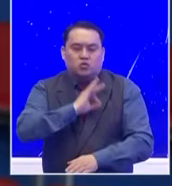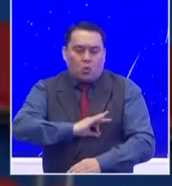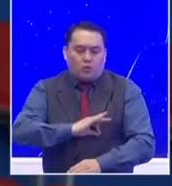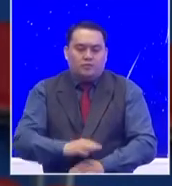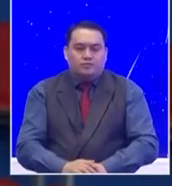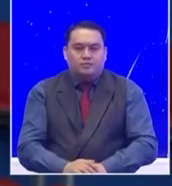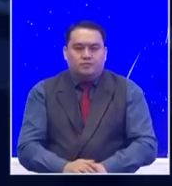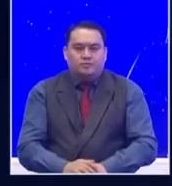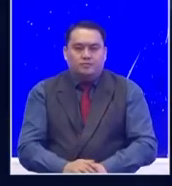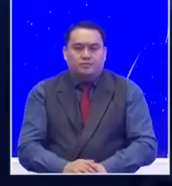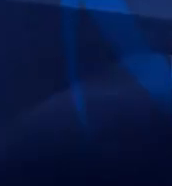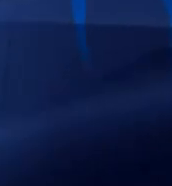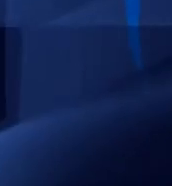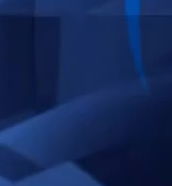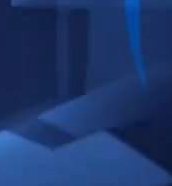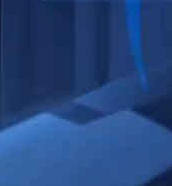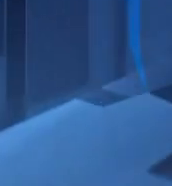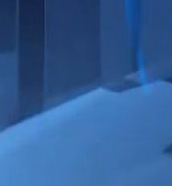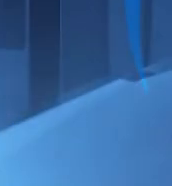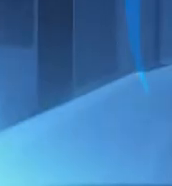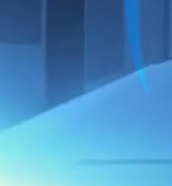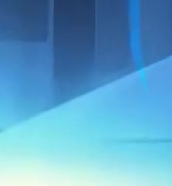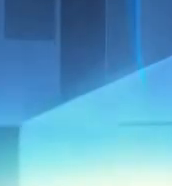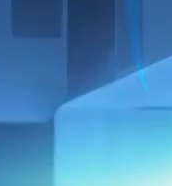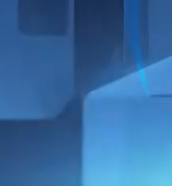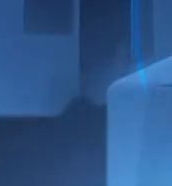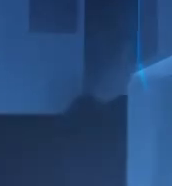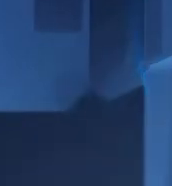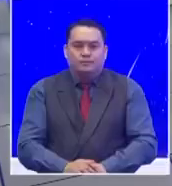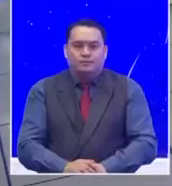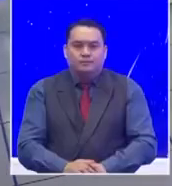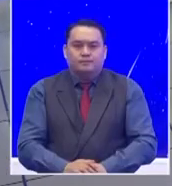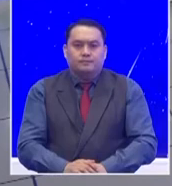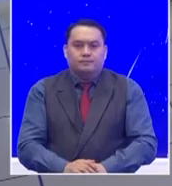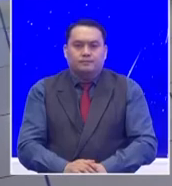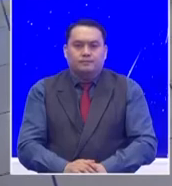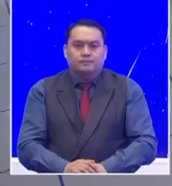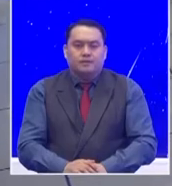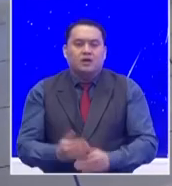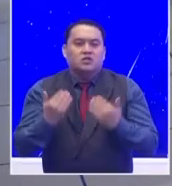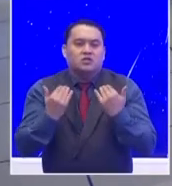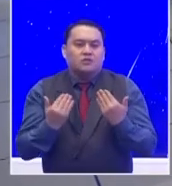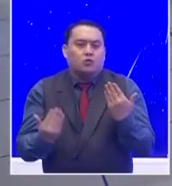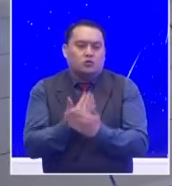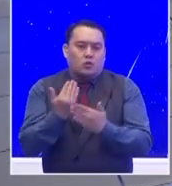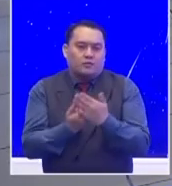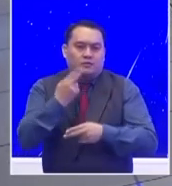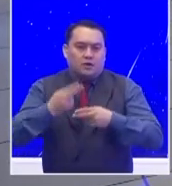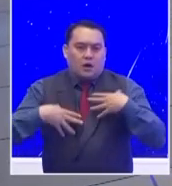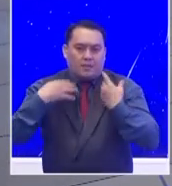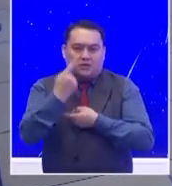во всех играх. Алексей Цой, Надир Хамзин, телеканал ЖТСУ, Талдыкурган. Это была вся информация к этому